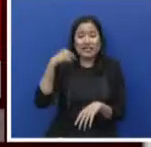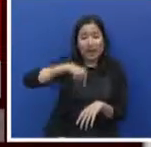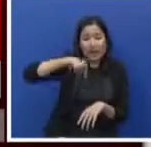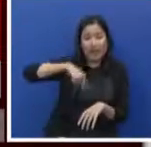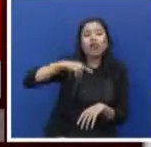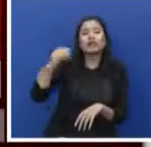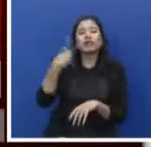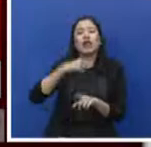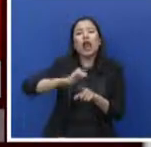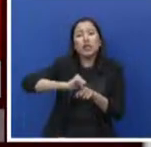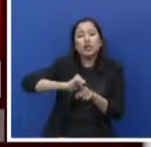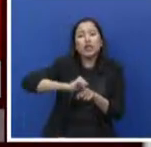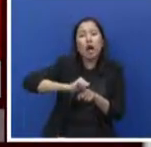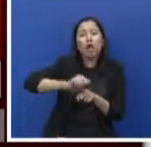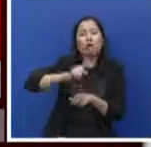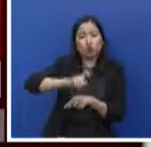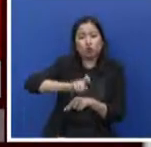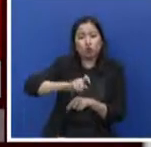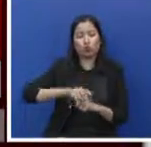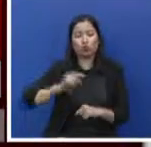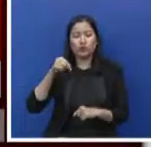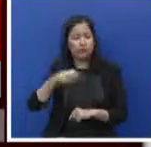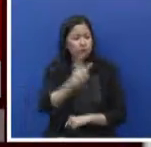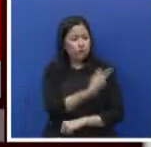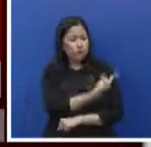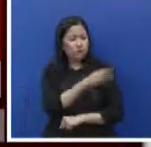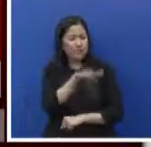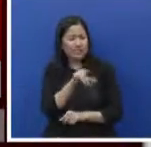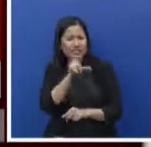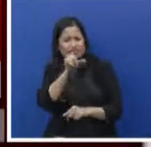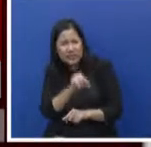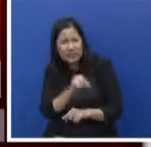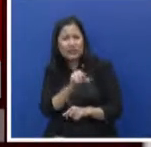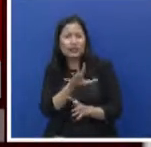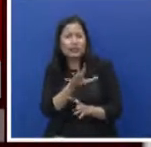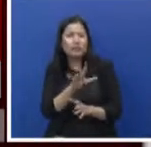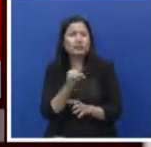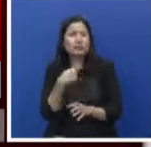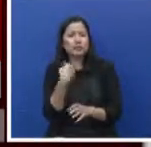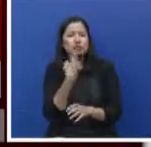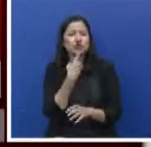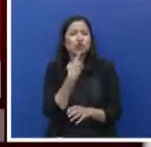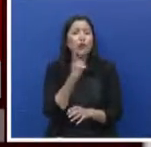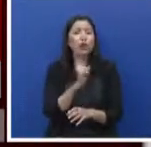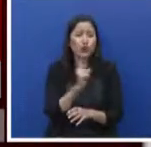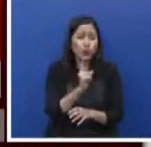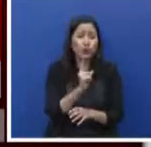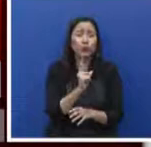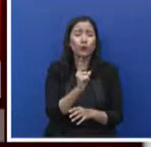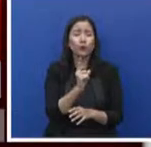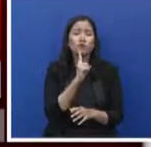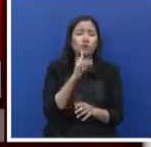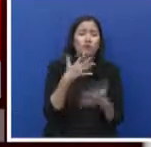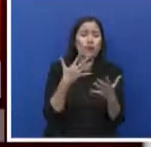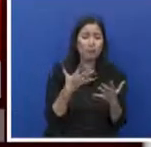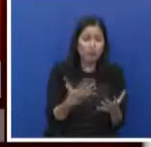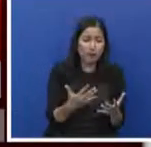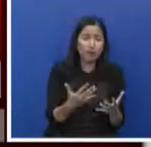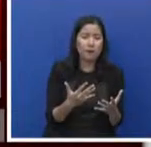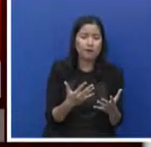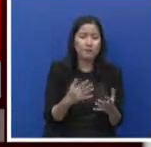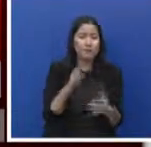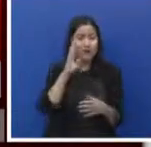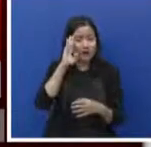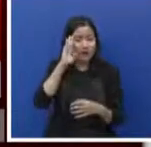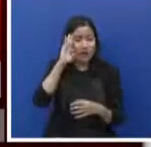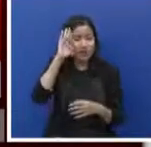nih. Karena sekarang kan karena memang vaksinnya masih sedikit, ya kita coba kapasitasnya seperti apa, dan